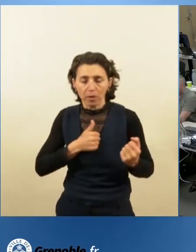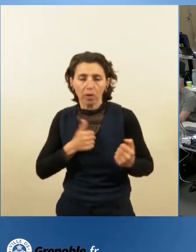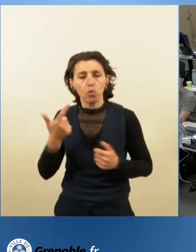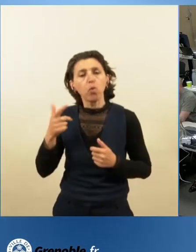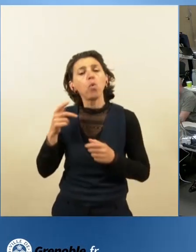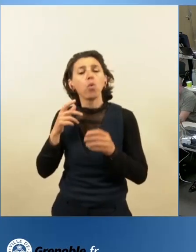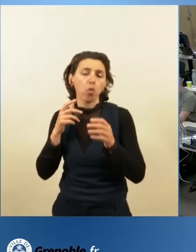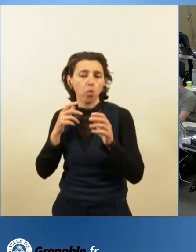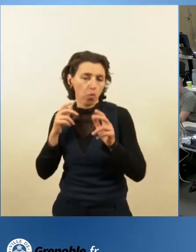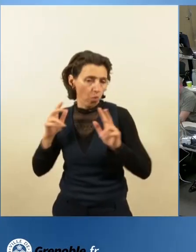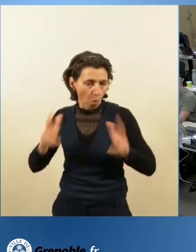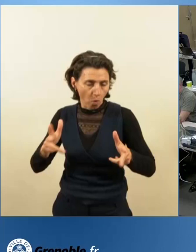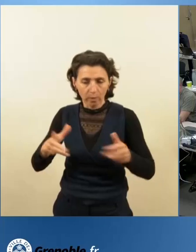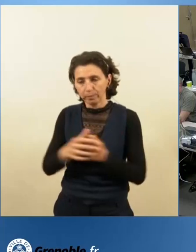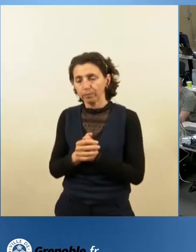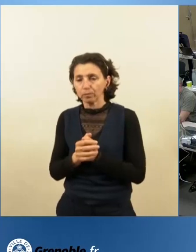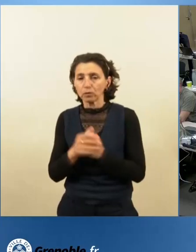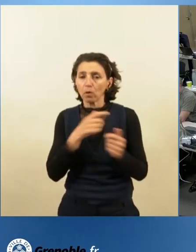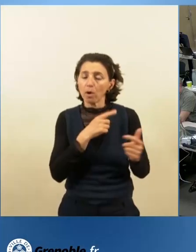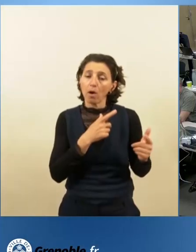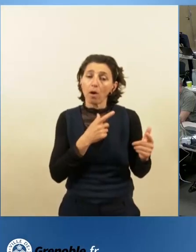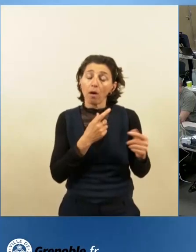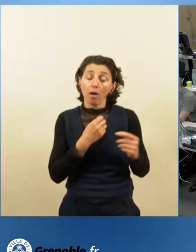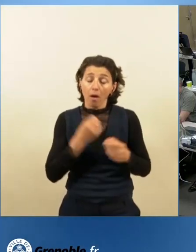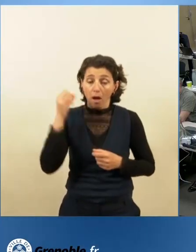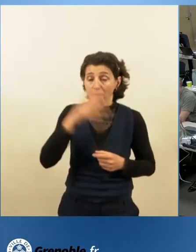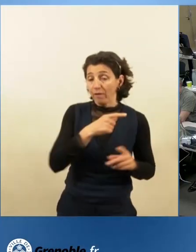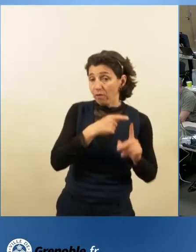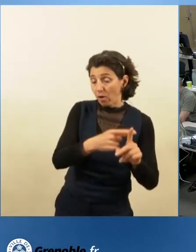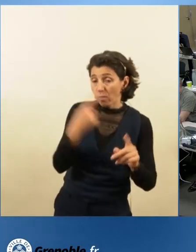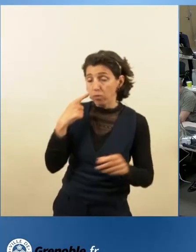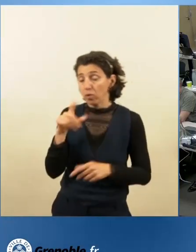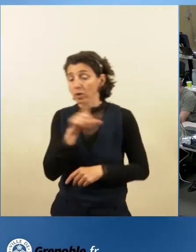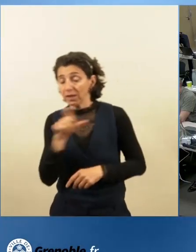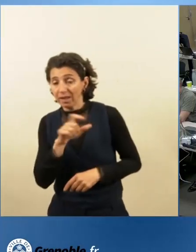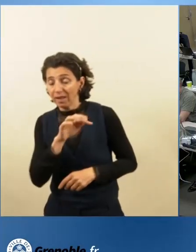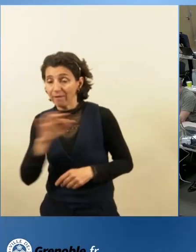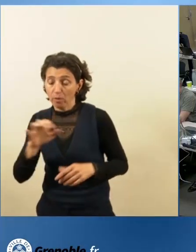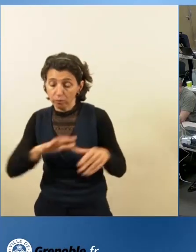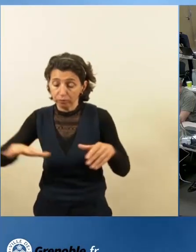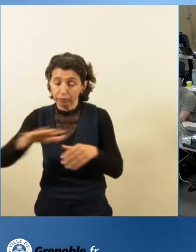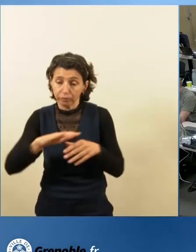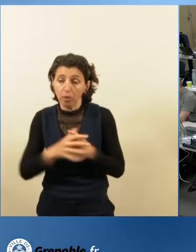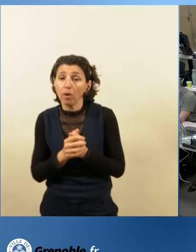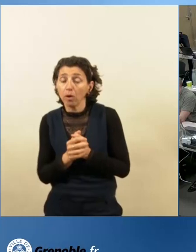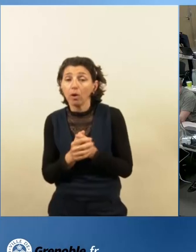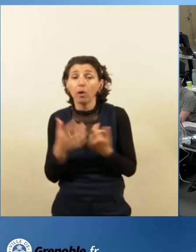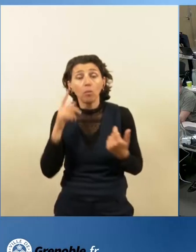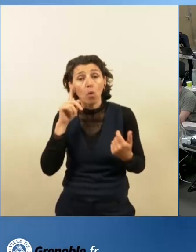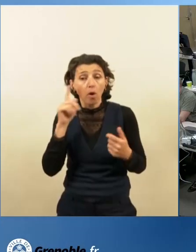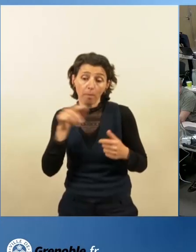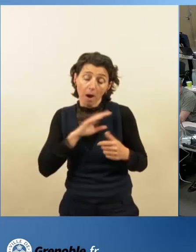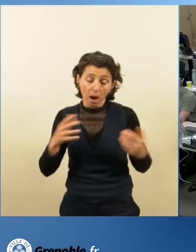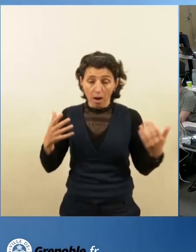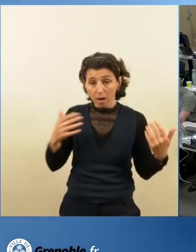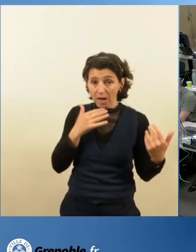favorable sur le projet d'arrêter zone affable émission brièvement d'abord parce que ça permet une aide amélioration de la qualité de l'air